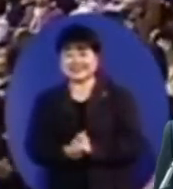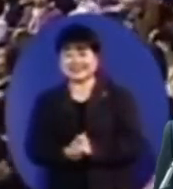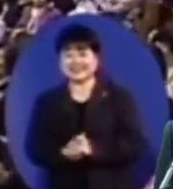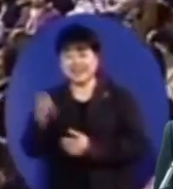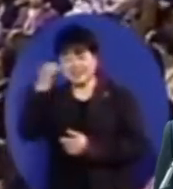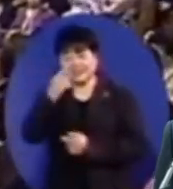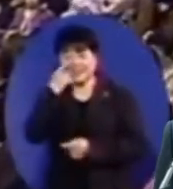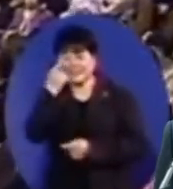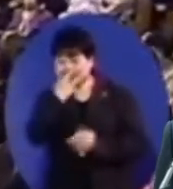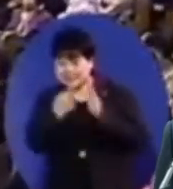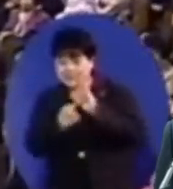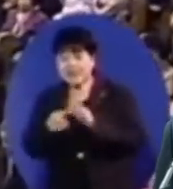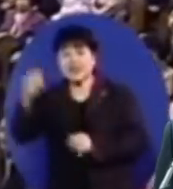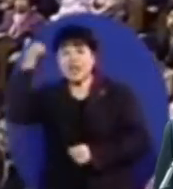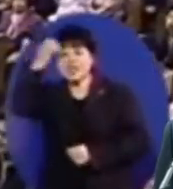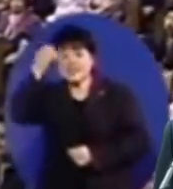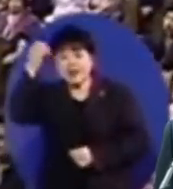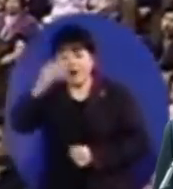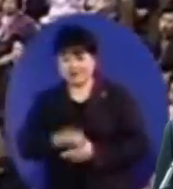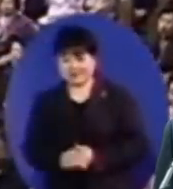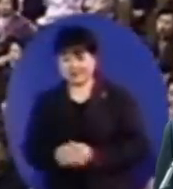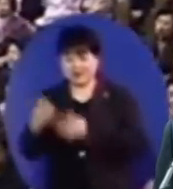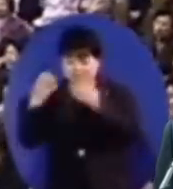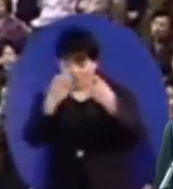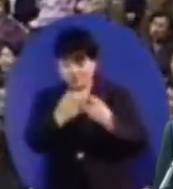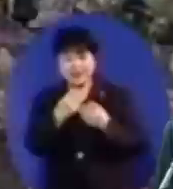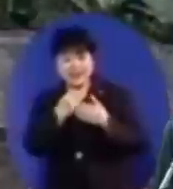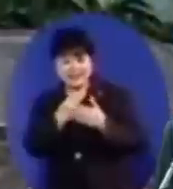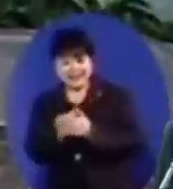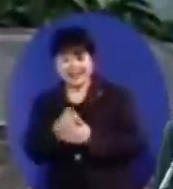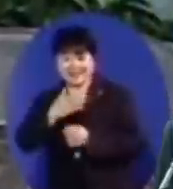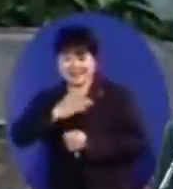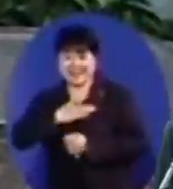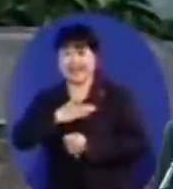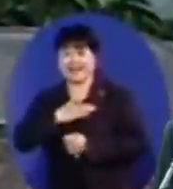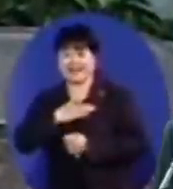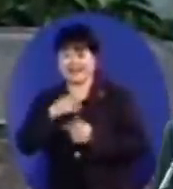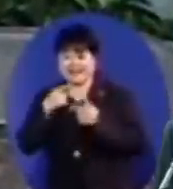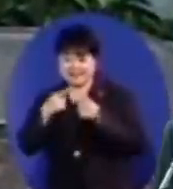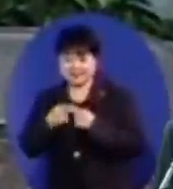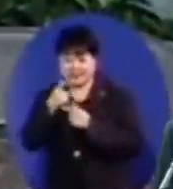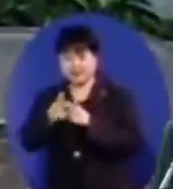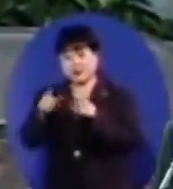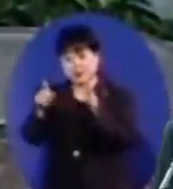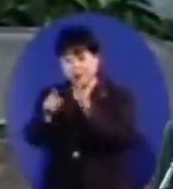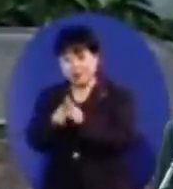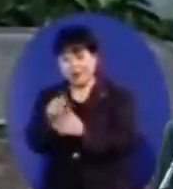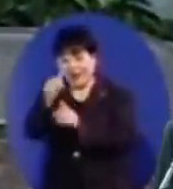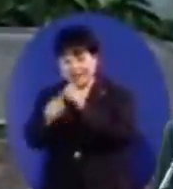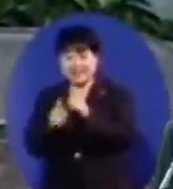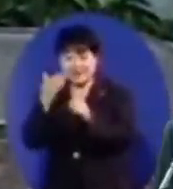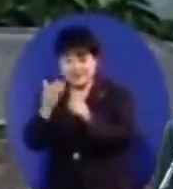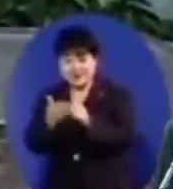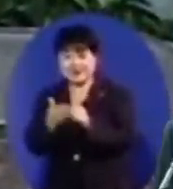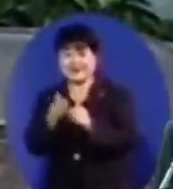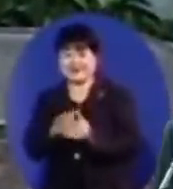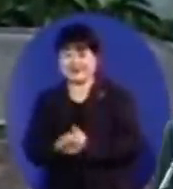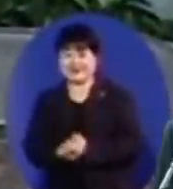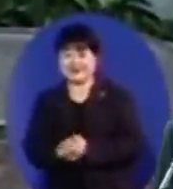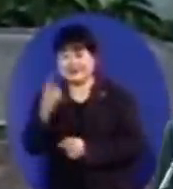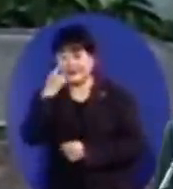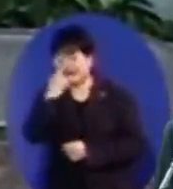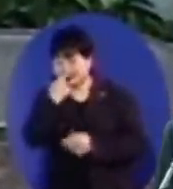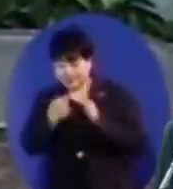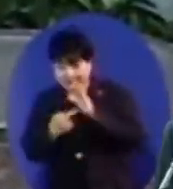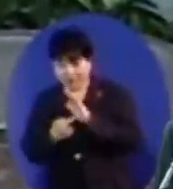성령이 증거하는 영이요. 성령 충만해야 내가 첫째 예수 믿고 하나님 백성 되는 것이 증거가